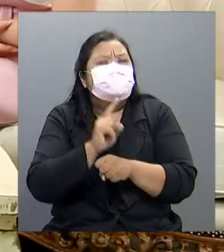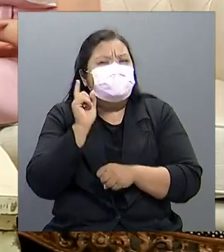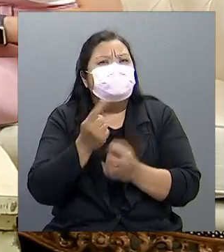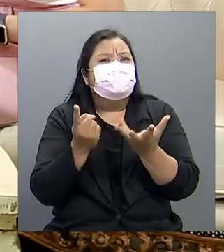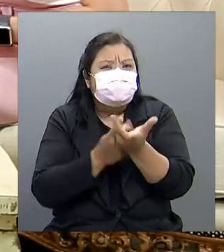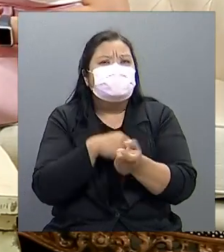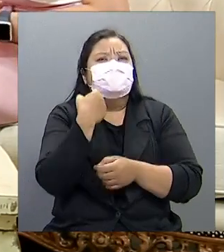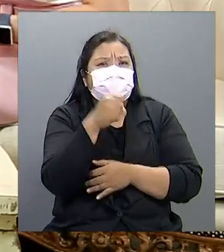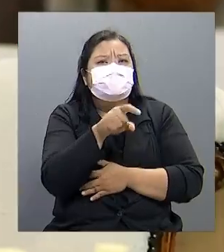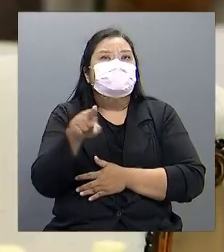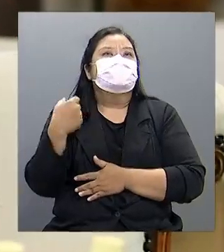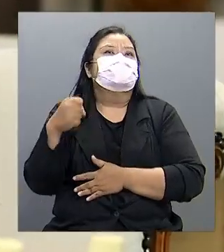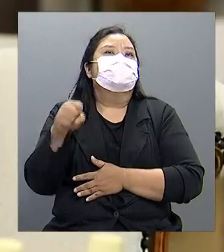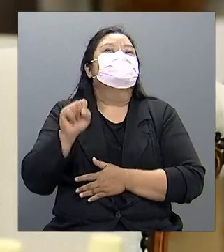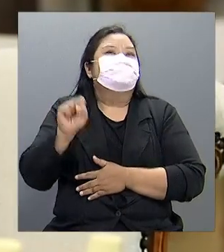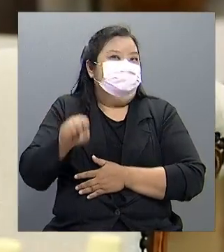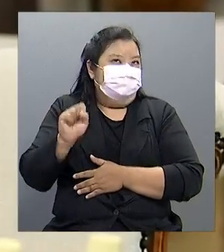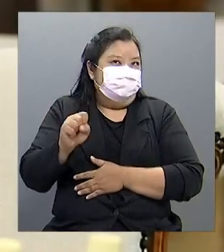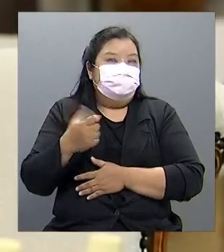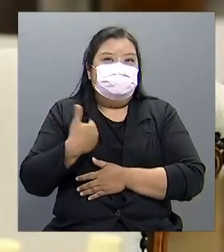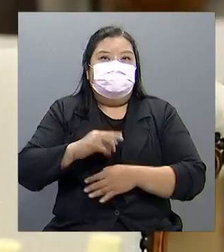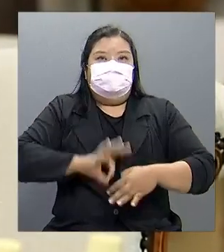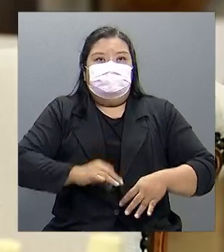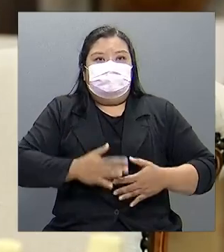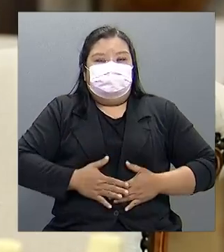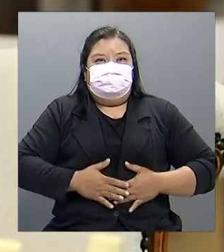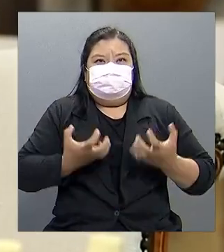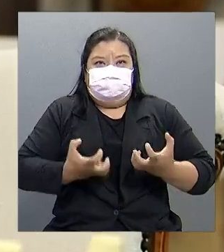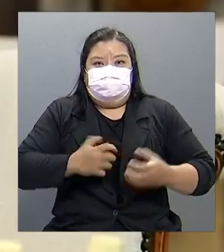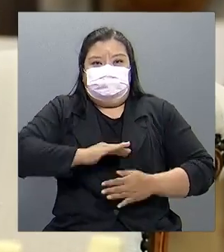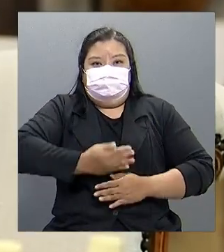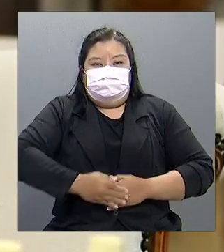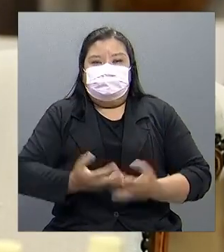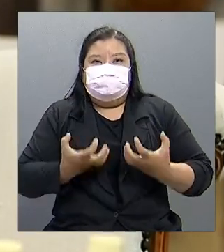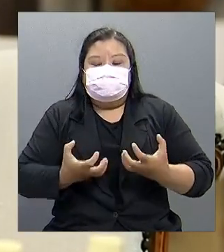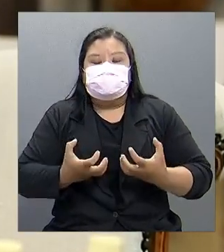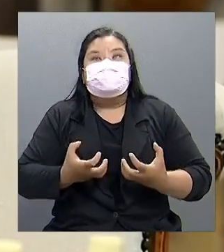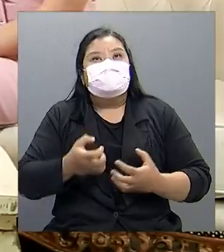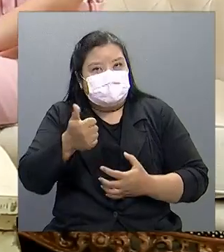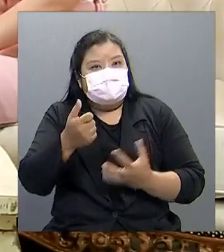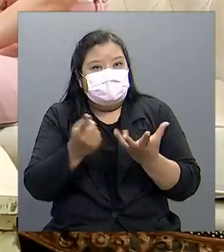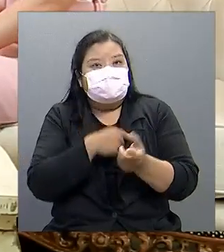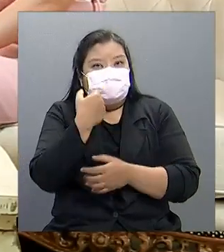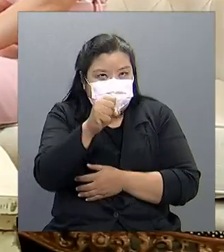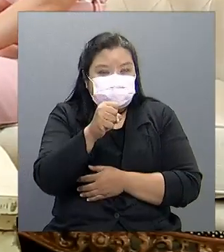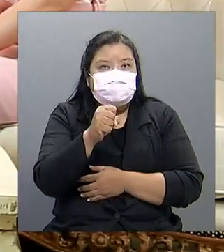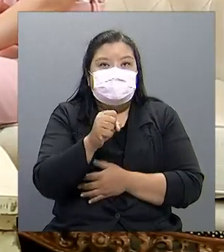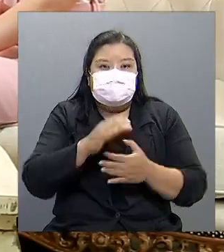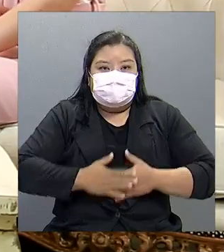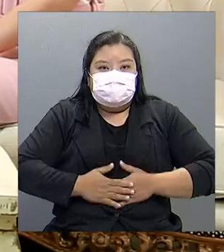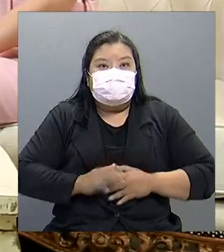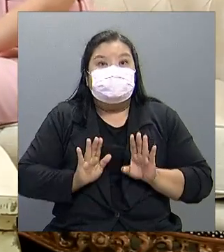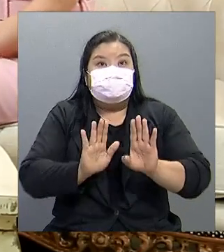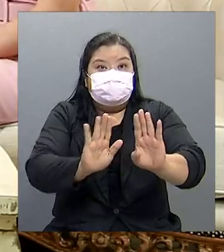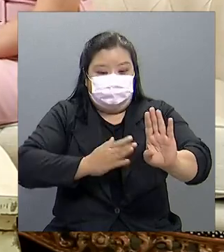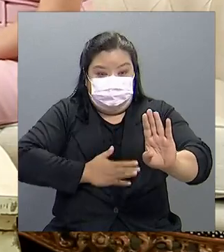ามเนื้อหน้าท้อง ให้มันเกิดการเกร็งที่กล้ามเนื้อหน้าท้ อง เพราะฉะนั้นคือทั้งสองท่านี้เราจะได้ทั้งกระดูกสันหลังแล้วก็ได้กล้ามเนื้อบริเวณหน้าท้อง